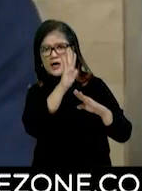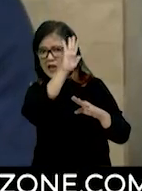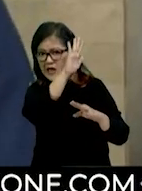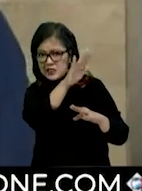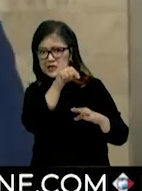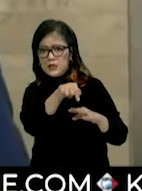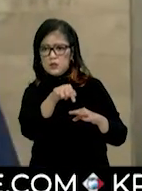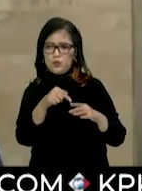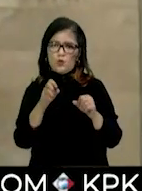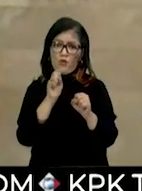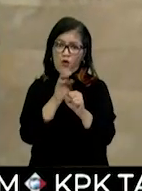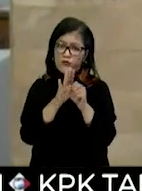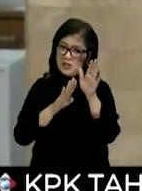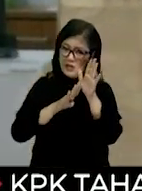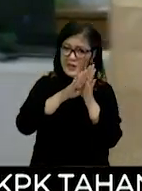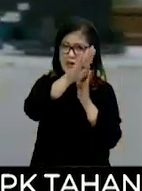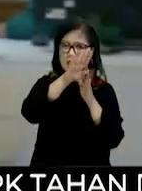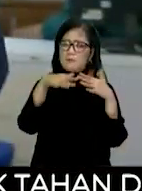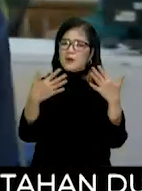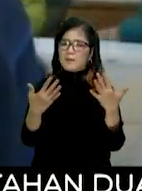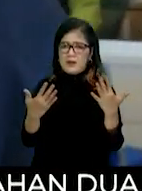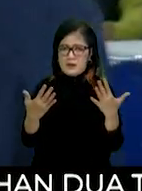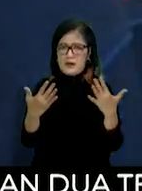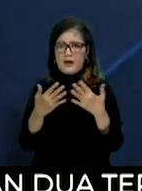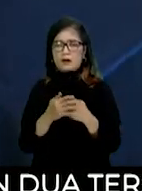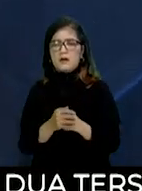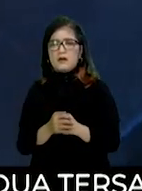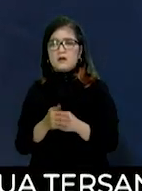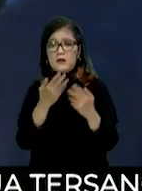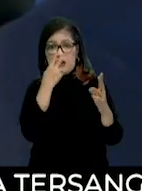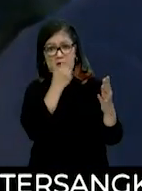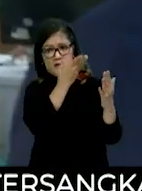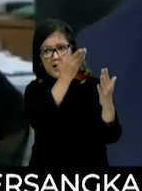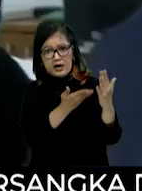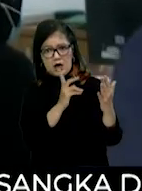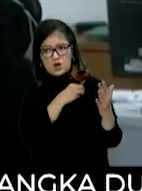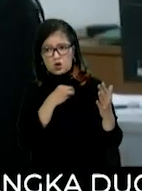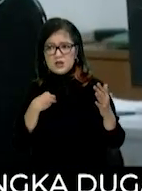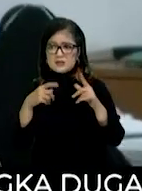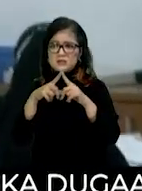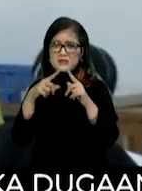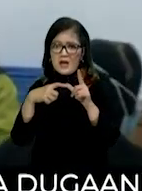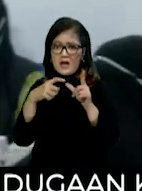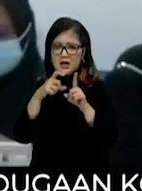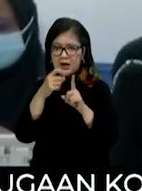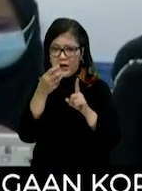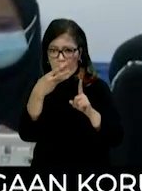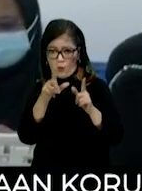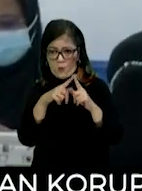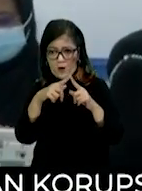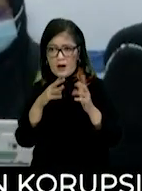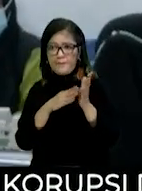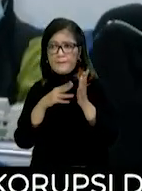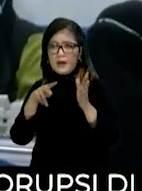COVID-19, terutama di gelombang ketiga. Saat ini sudah bersama dengan saya, Dr. Sadewa Yuda Sukawati, selaku manajer umum Rumah Sakit